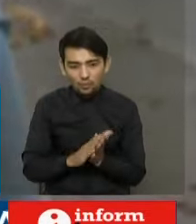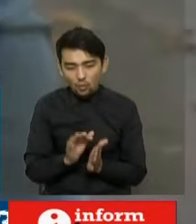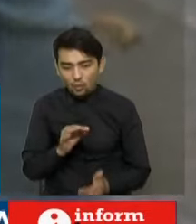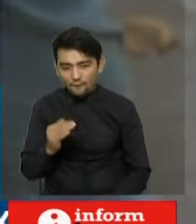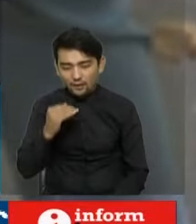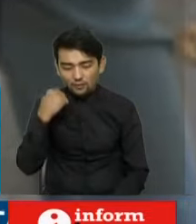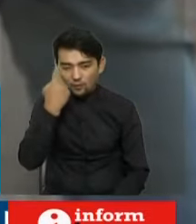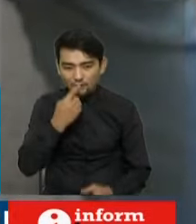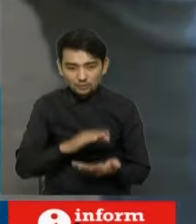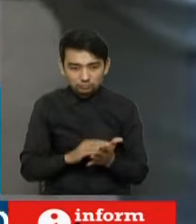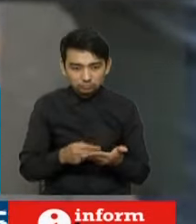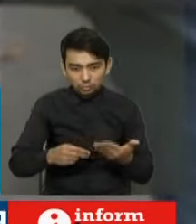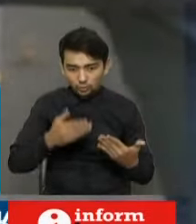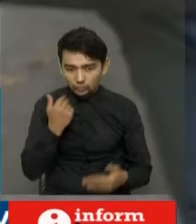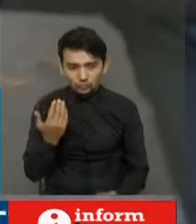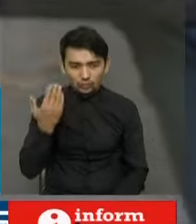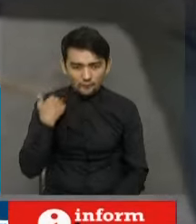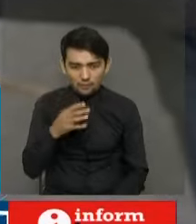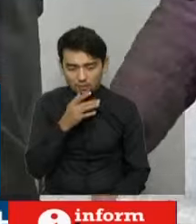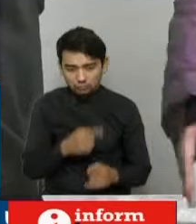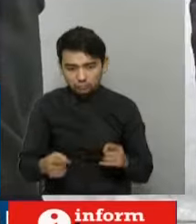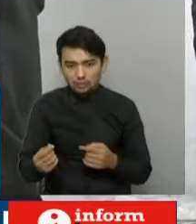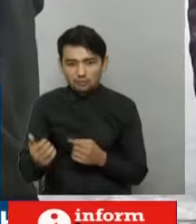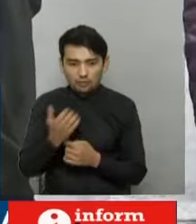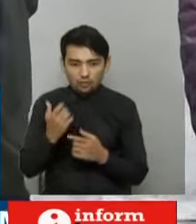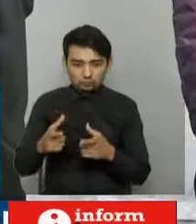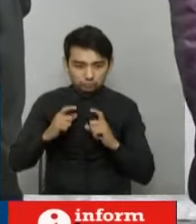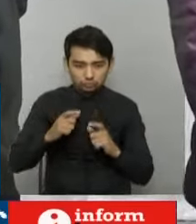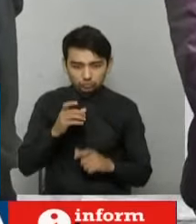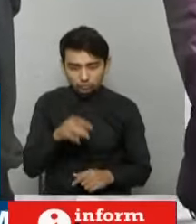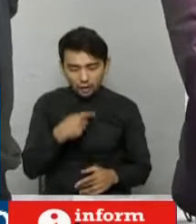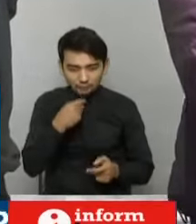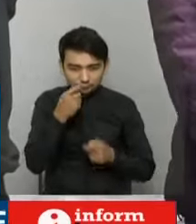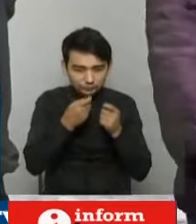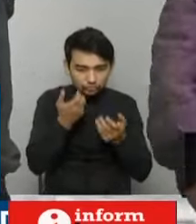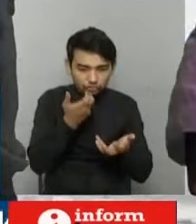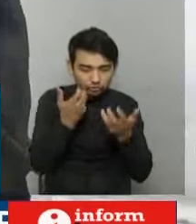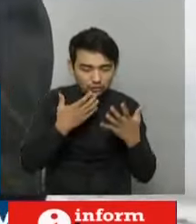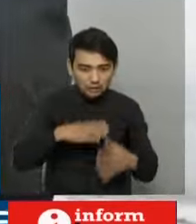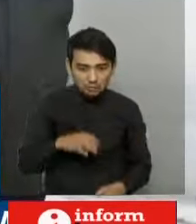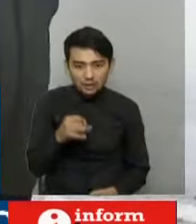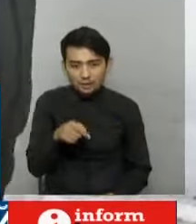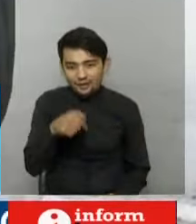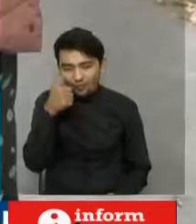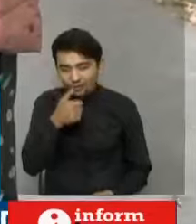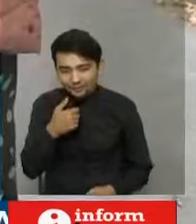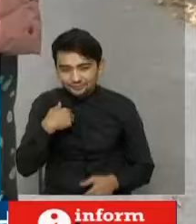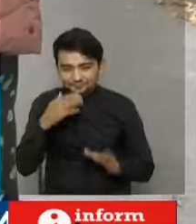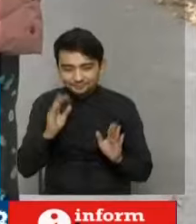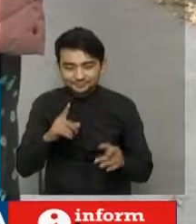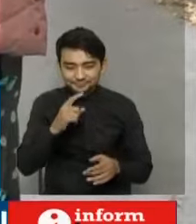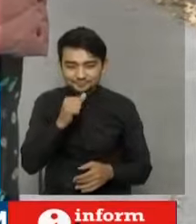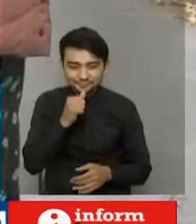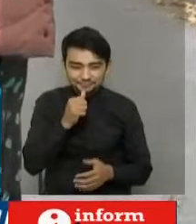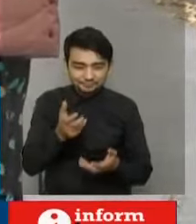договор. Долгое время люди получали счета и многие оплачивали, не вдаваясь в детали. Однако в этом году решили разобраться.